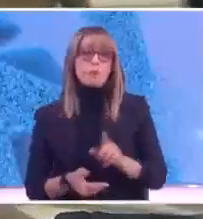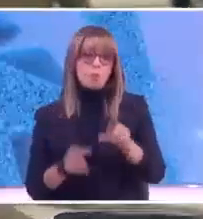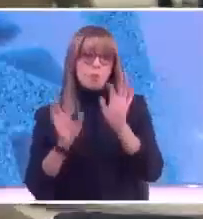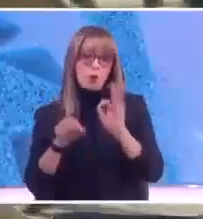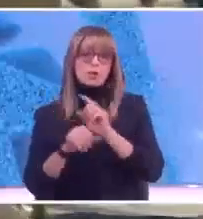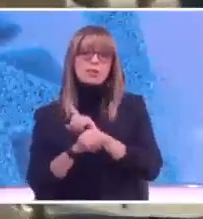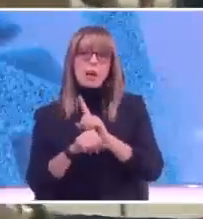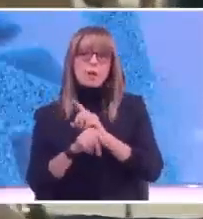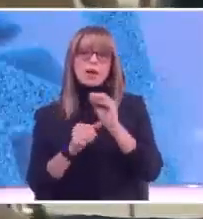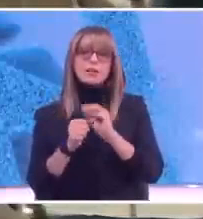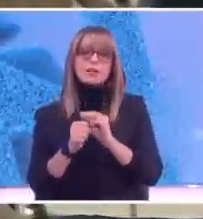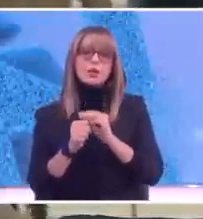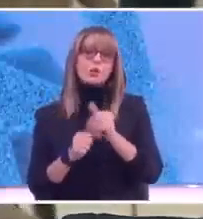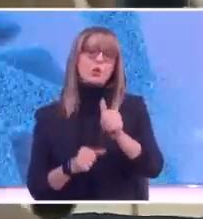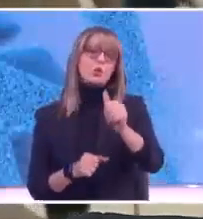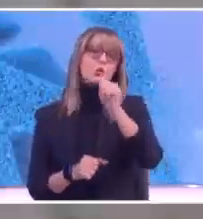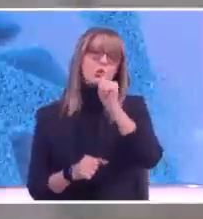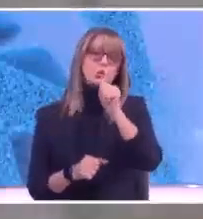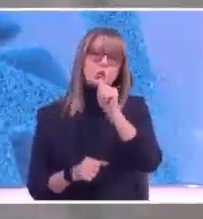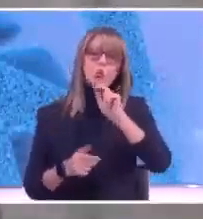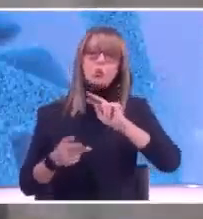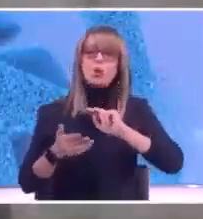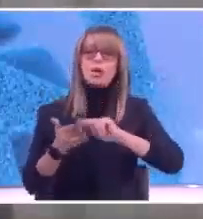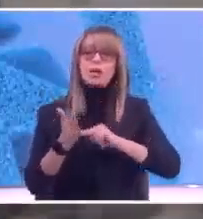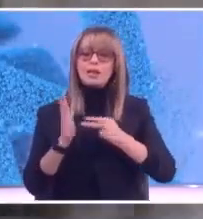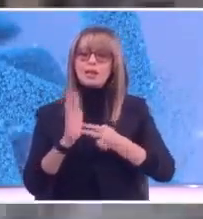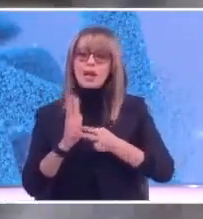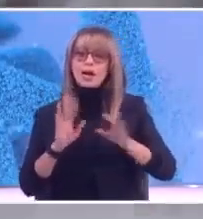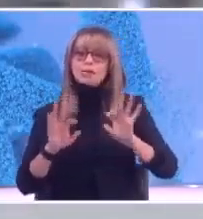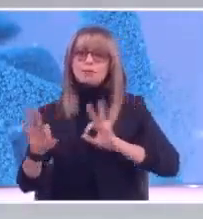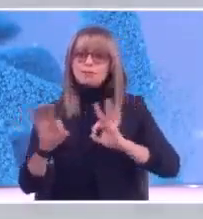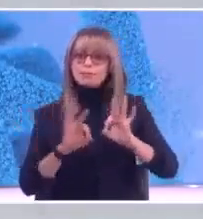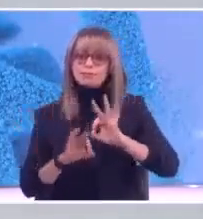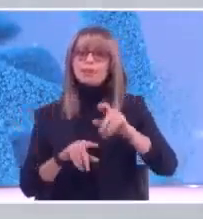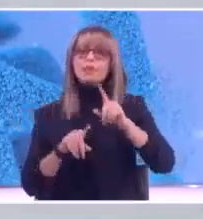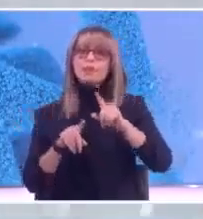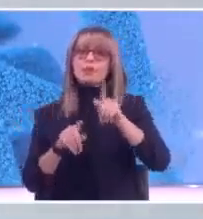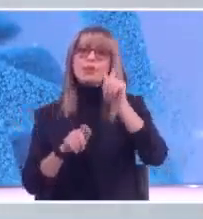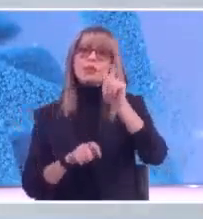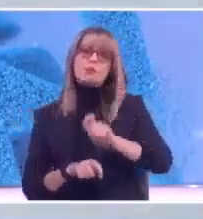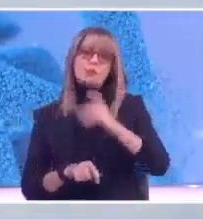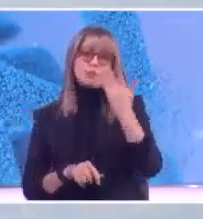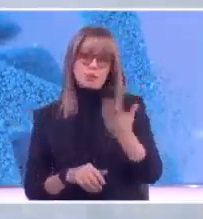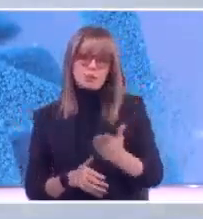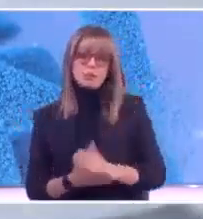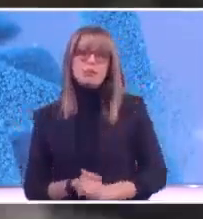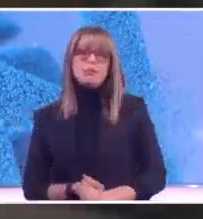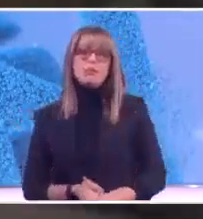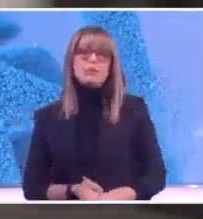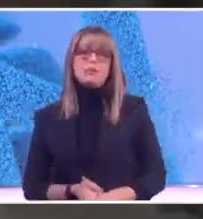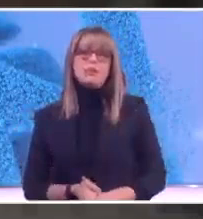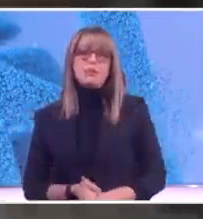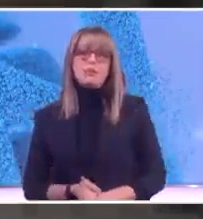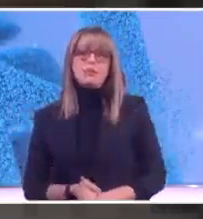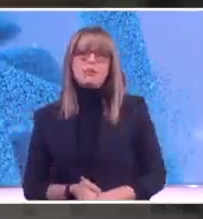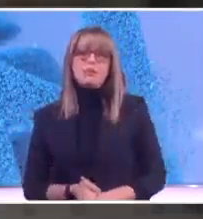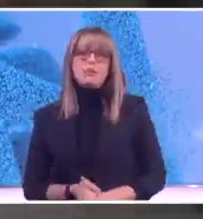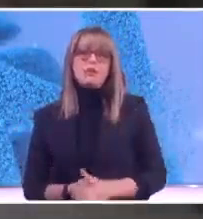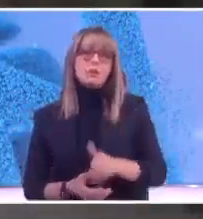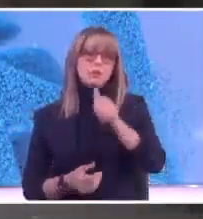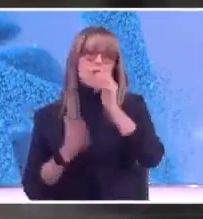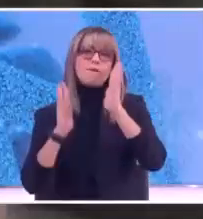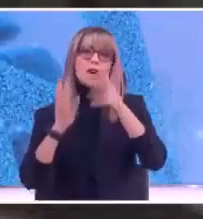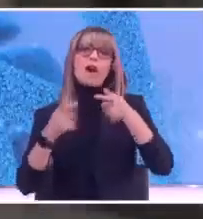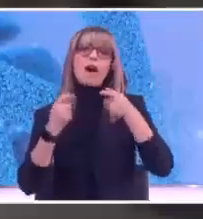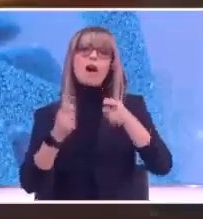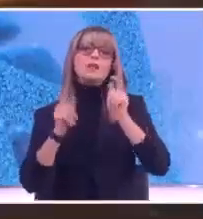zamanlarda muhakkak su politikaları oluşturulmalı, suyun nasıl kullanılması gerektiği planlanmalı ve bizlerin de suyu çok tasarruflu